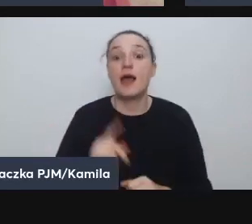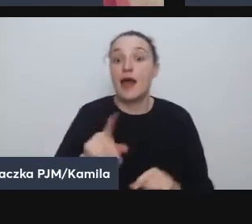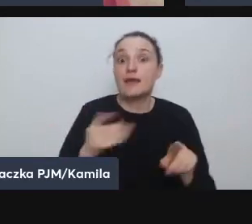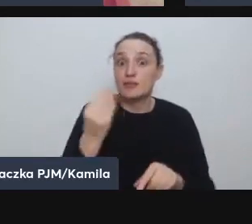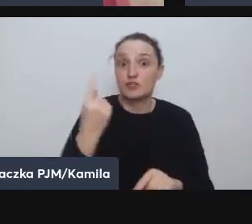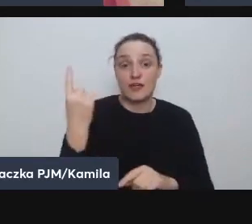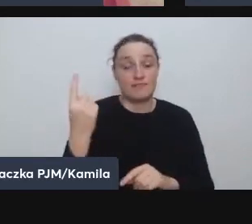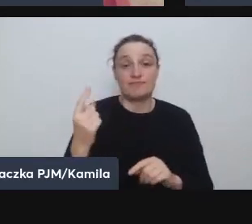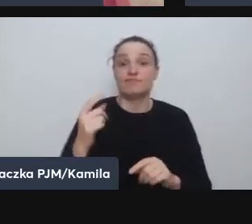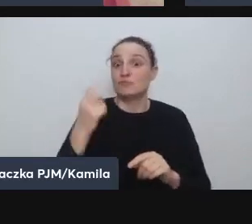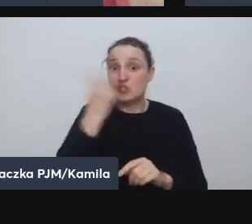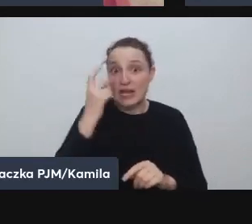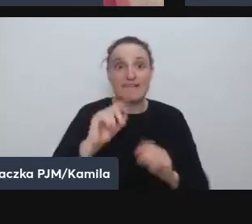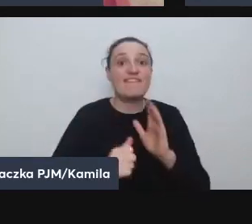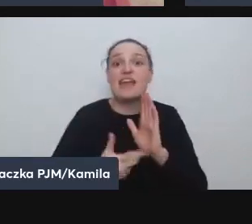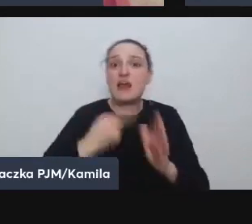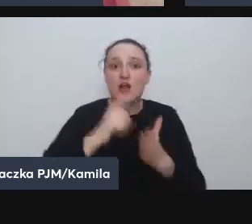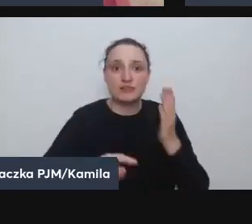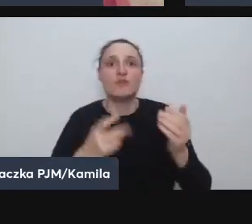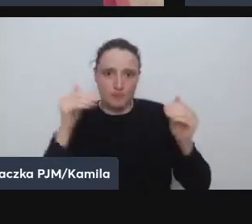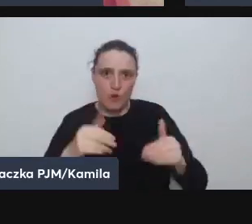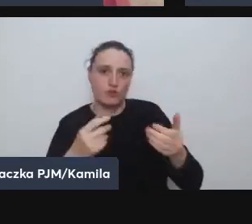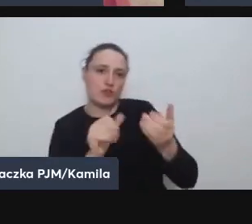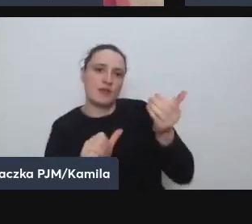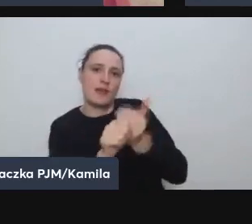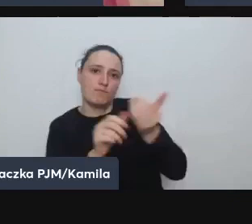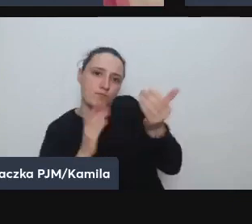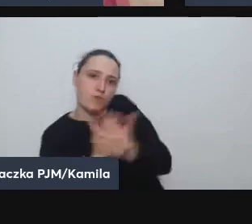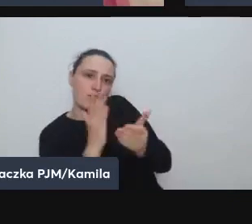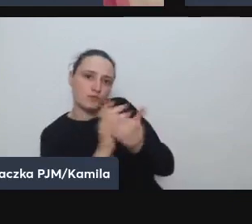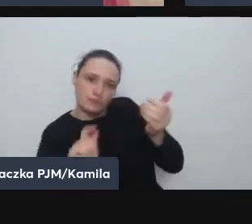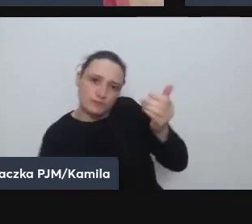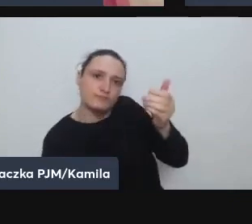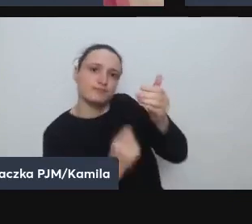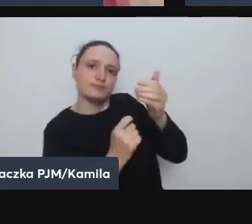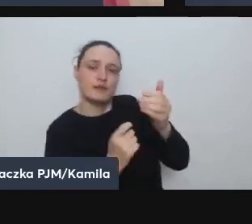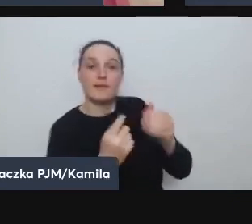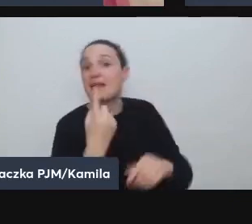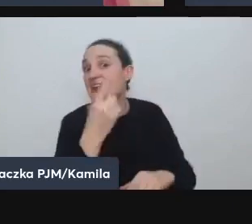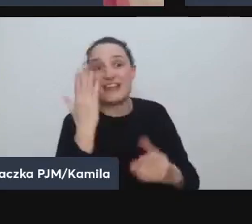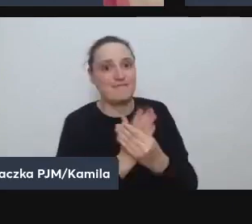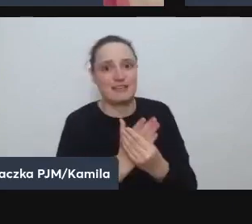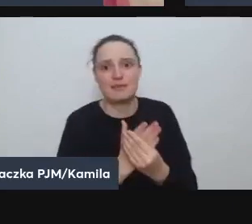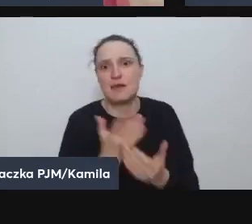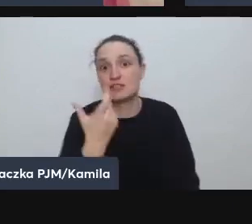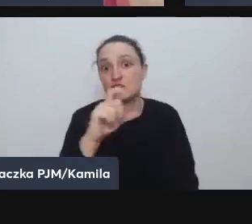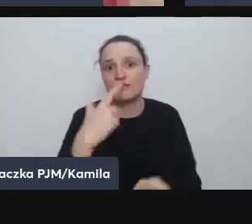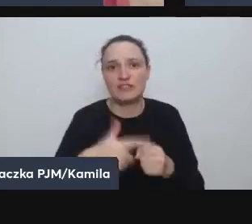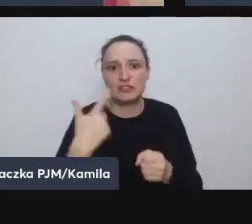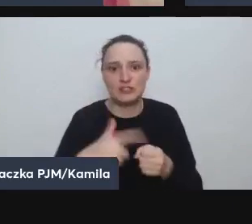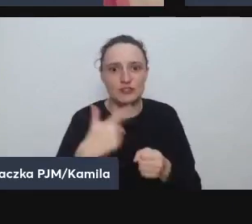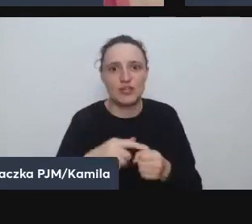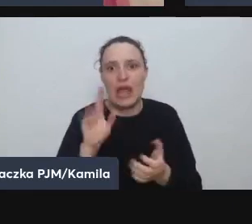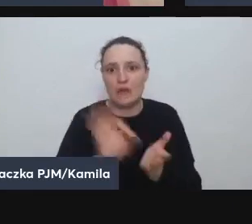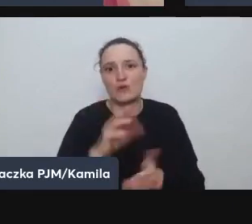jest wielorazowy aplikator, no to wiecie, to jest zupełna ciekawostka, dlatego że to jedna firma produkuje, to kosztuje 120 zł i przyjechało z